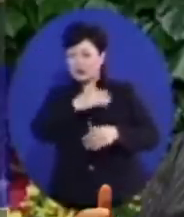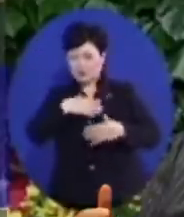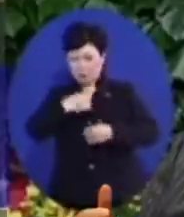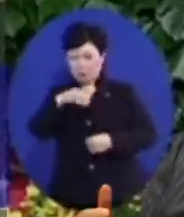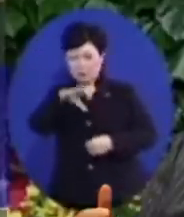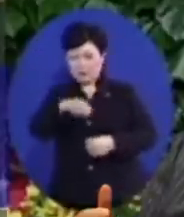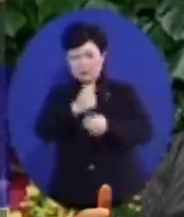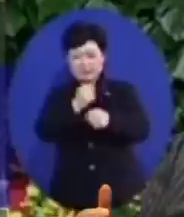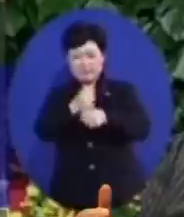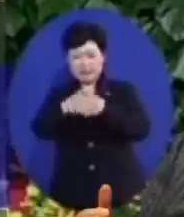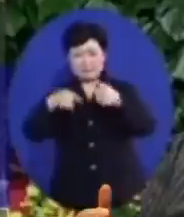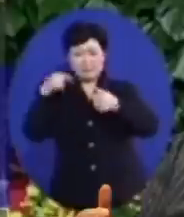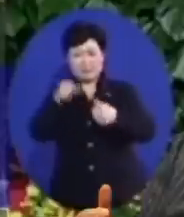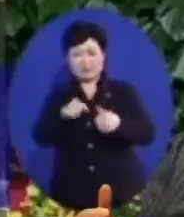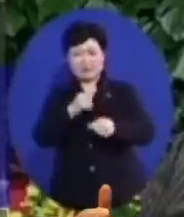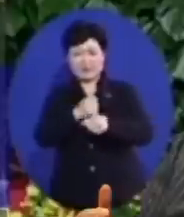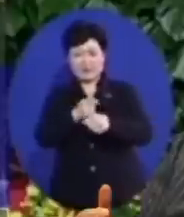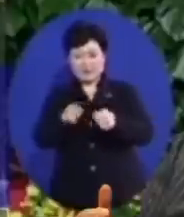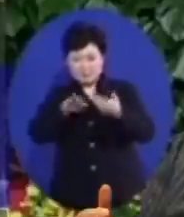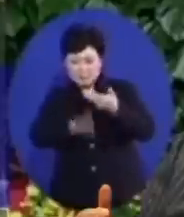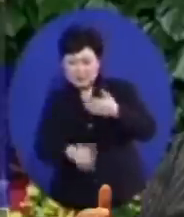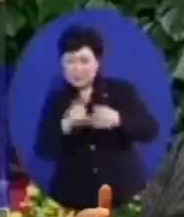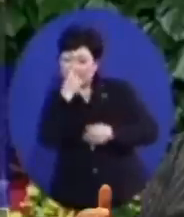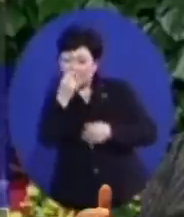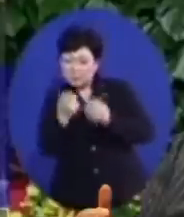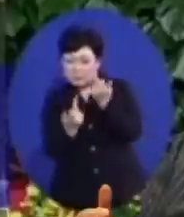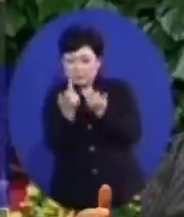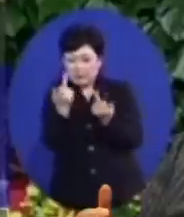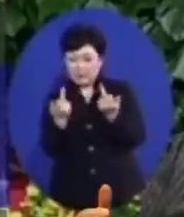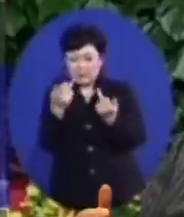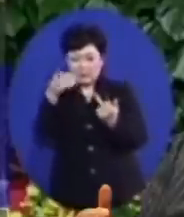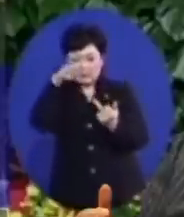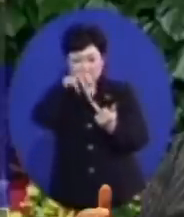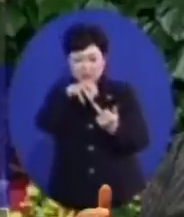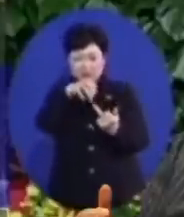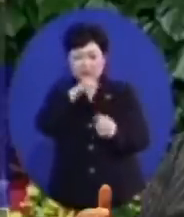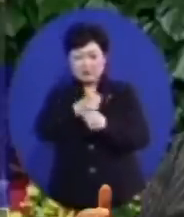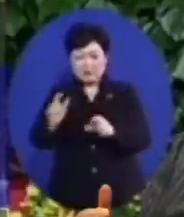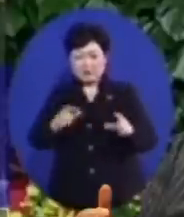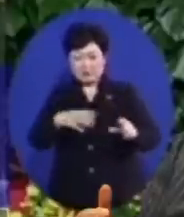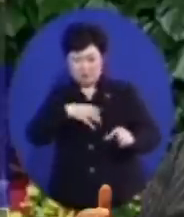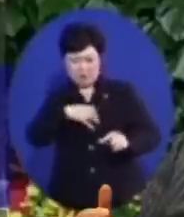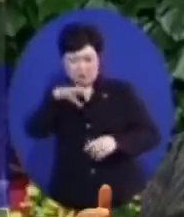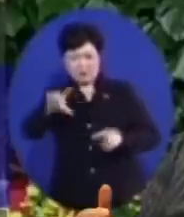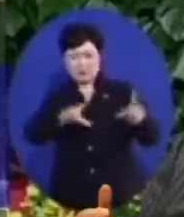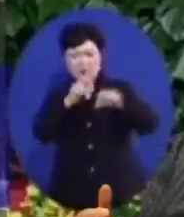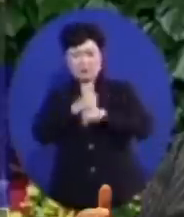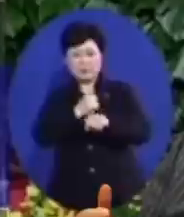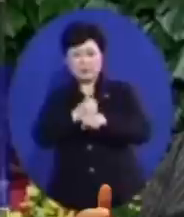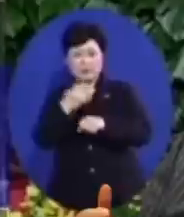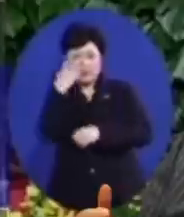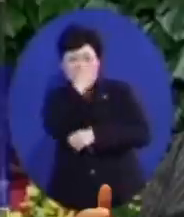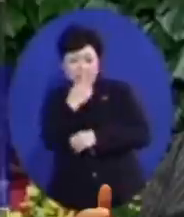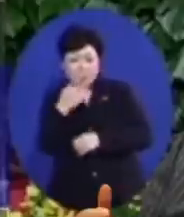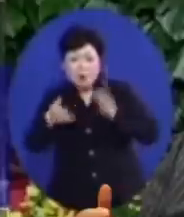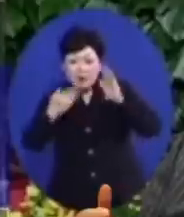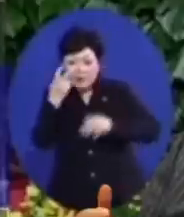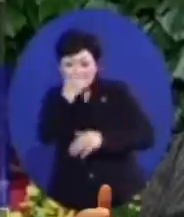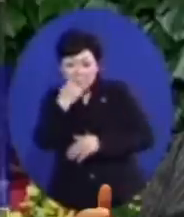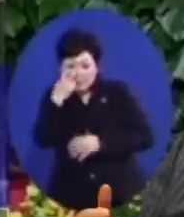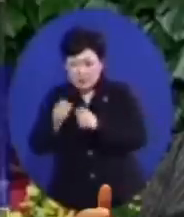따름이냐. 그것이 낭떠러지에 집을 지으며 뾰족한 바위 끝이나 험준한 데 살며 거기서 먹이를 살피니 그 눈이